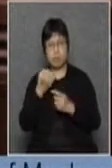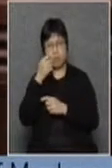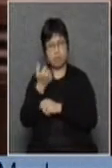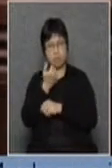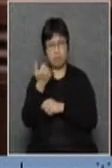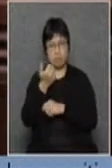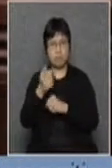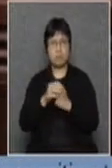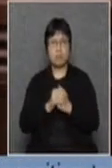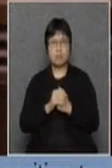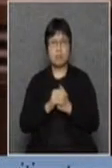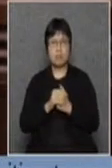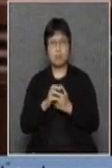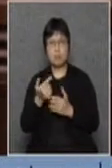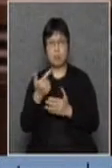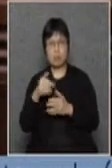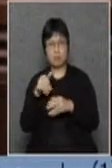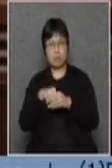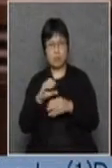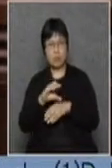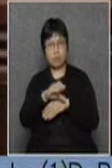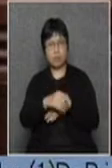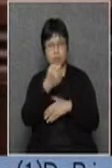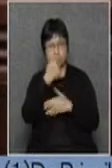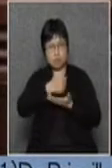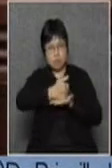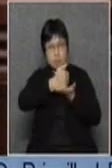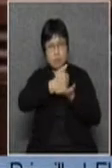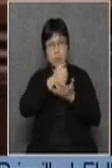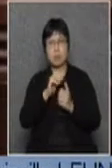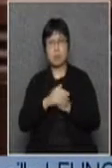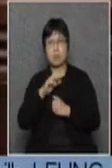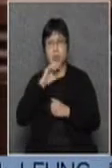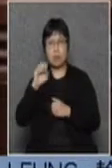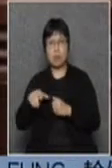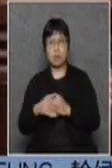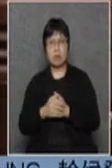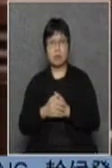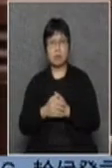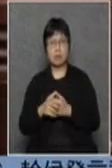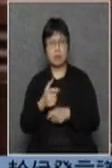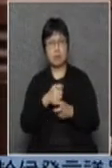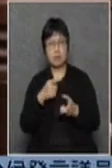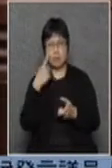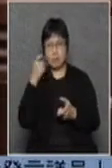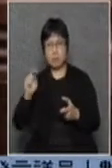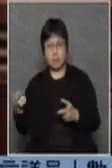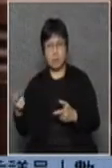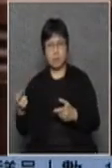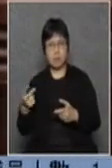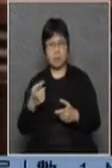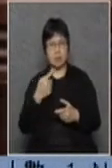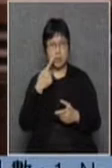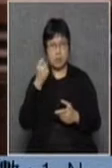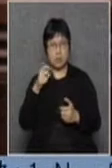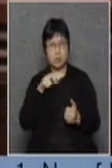算是令到很多投資者呢是尊重的。但是如果你說市場有什麼突然的變化，我們突然在監